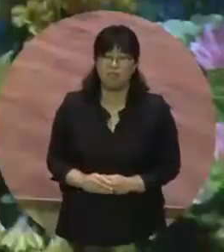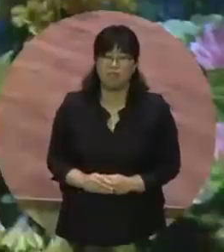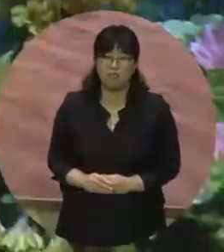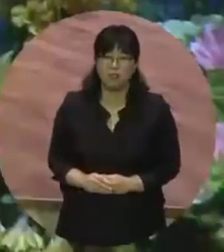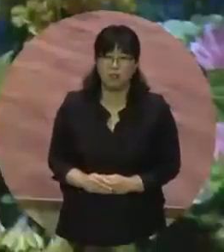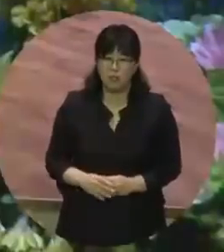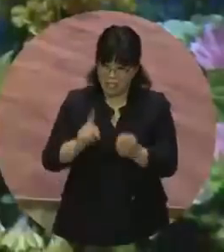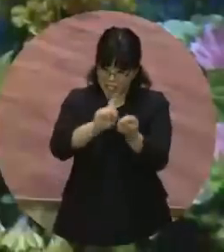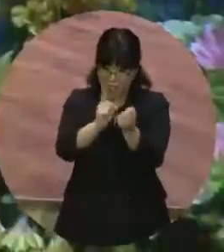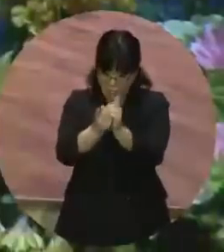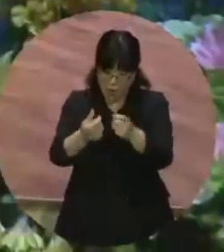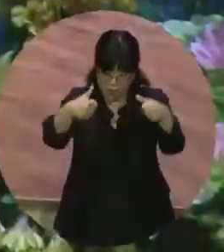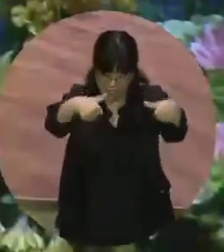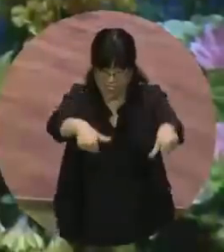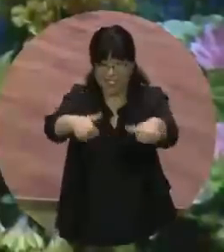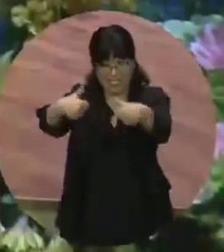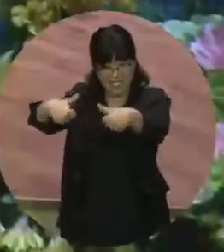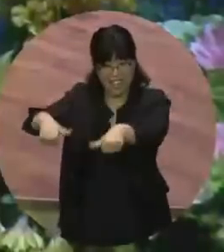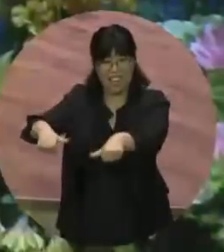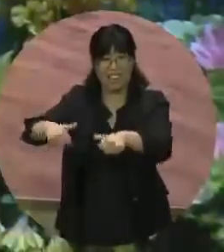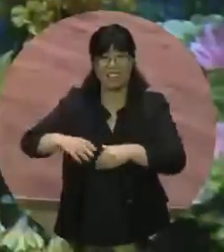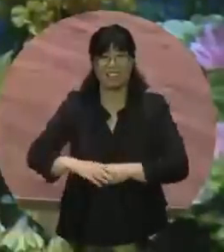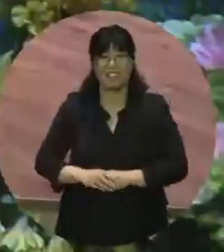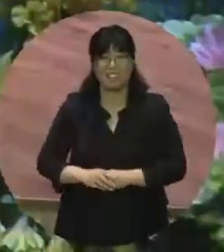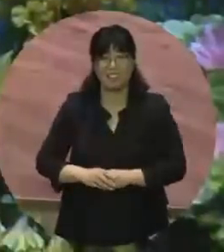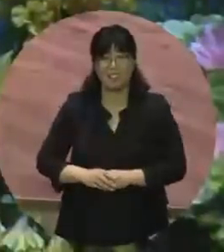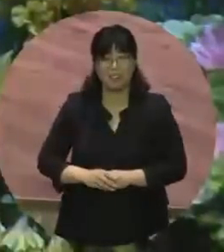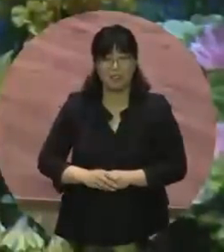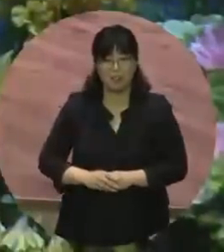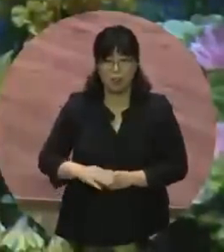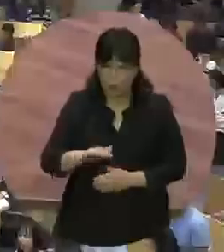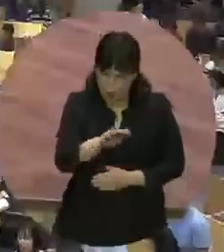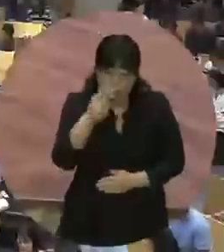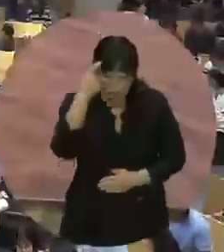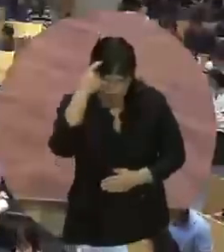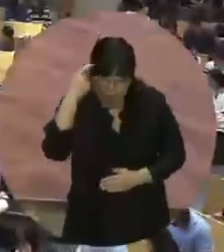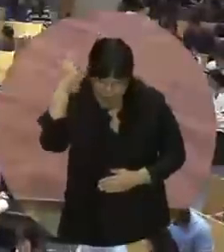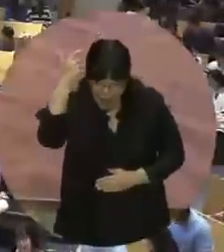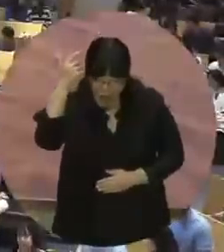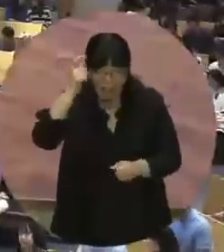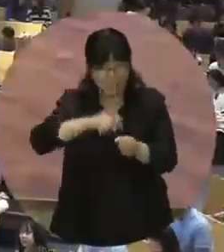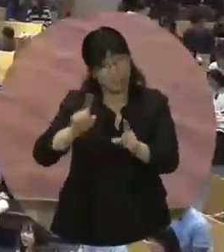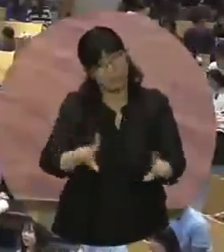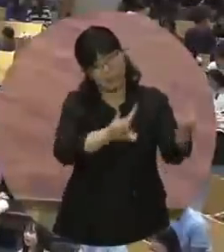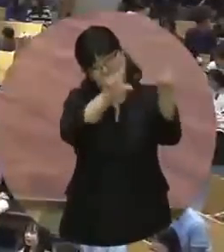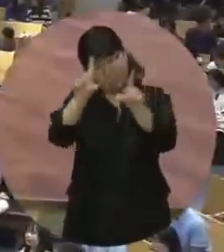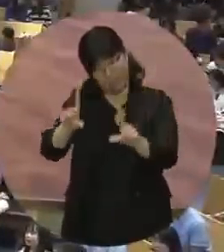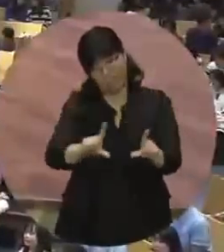자, 우리 서로 인사하겠습니다. 영적인 삶을 삽시다.